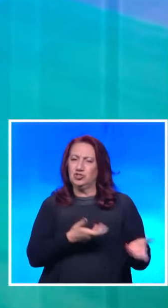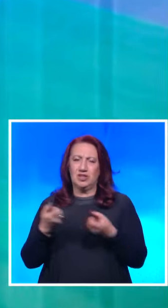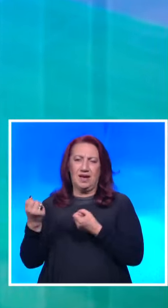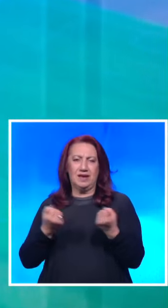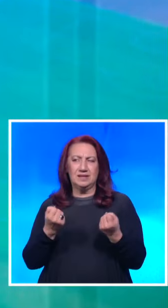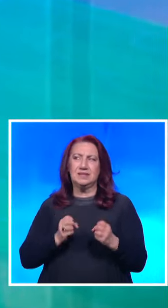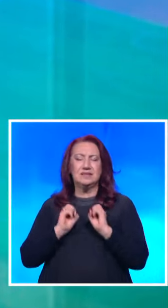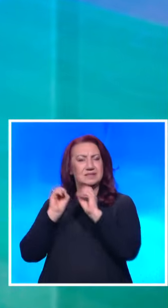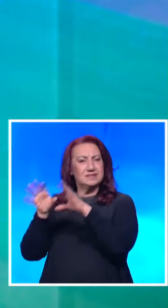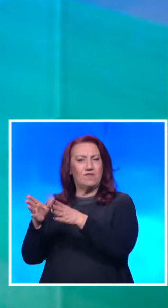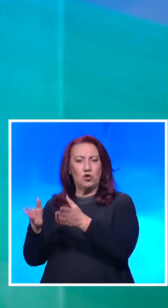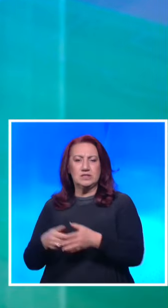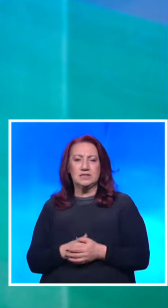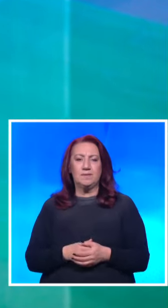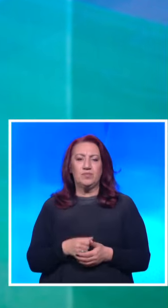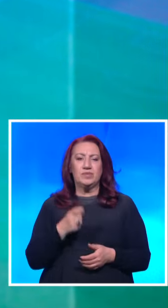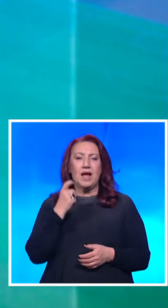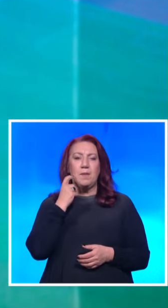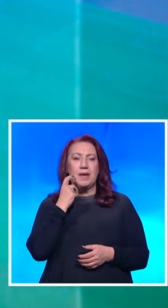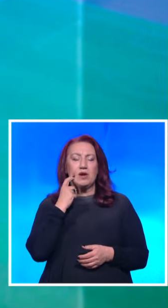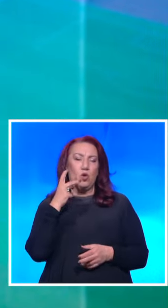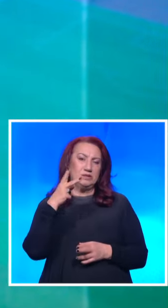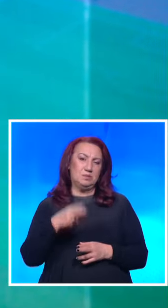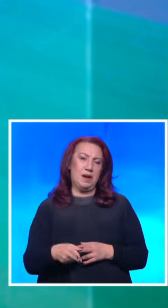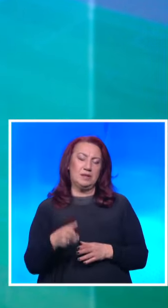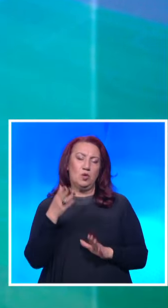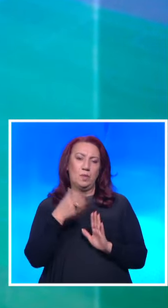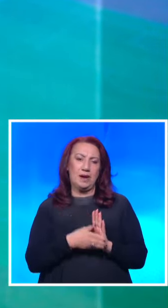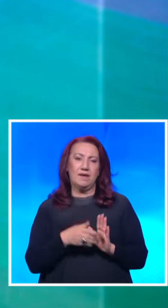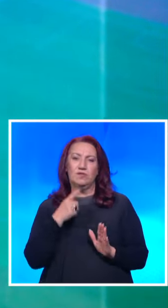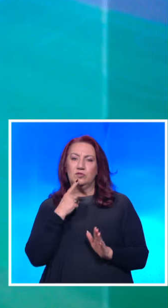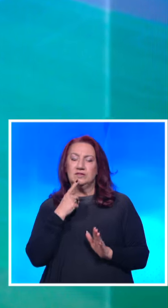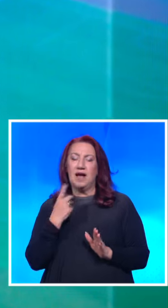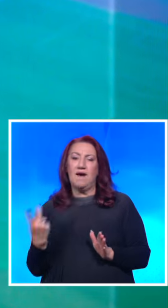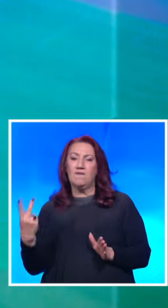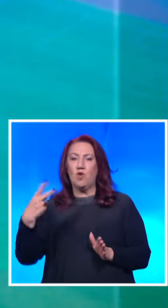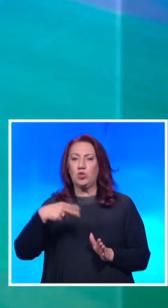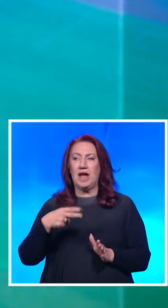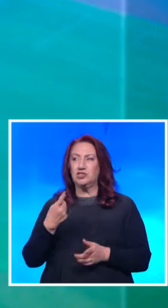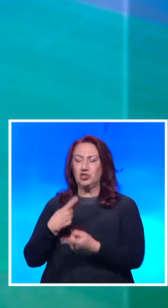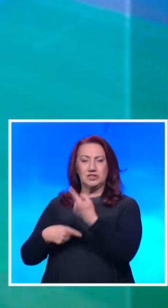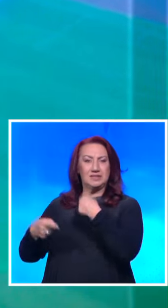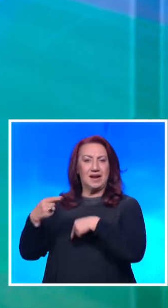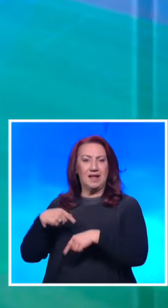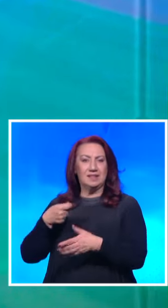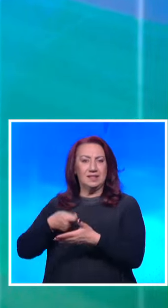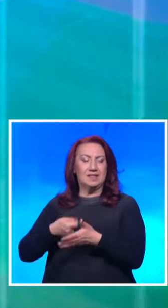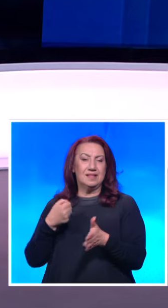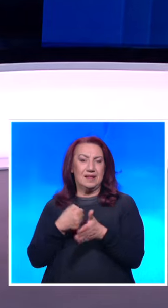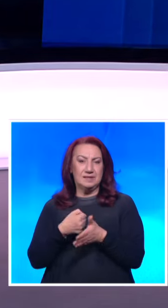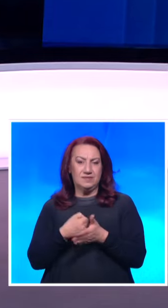БРО е със спрени права за входящи трансфери. Това обяви дисциплинарната комисия към Българския футболен съюз по настояване на